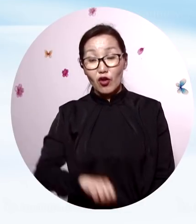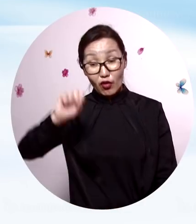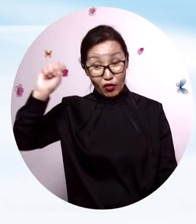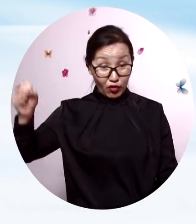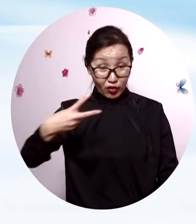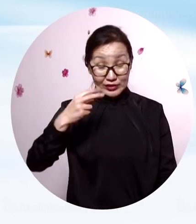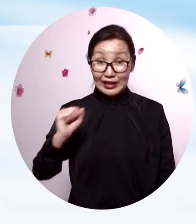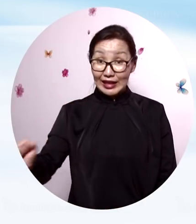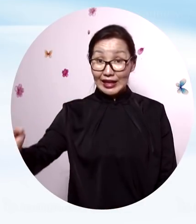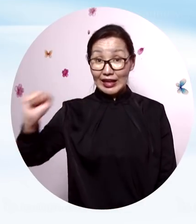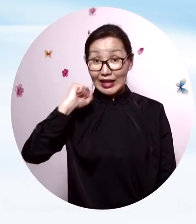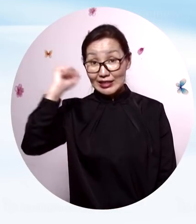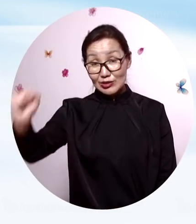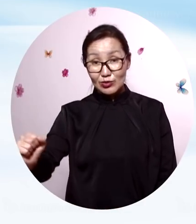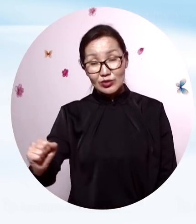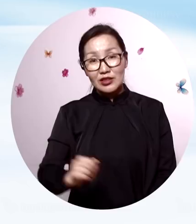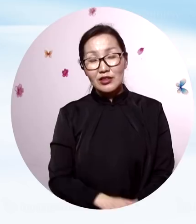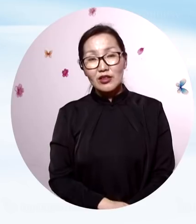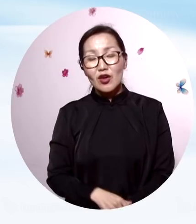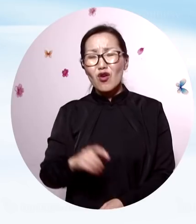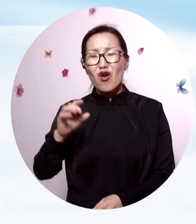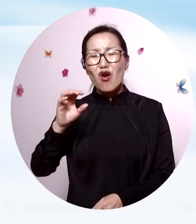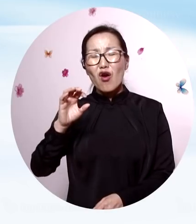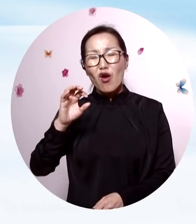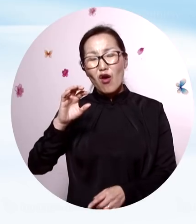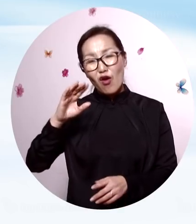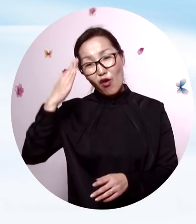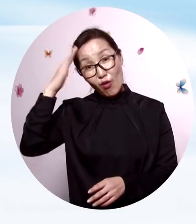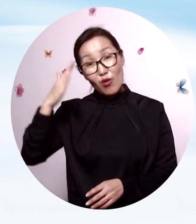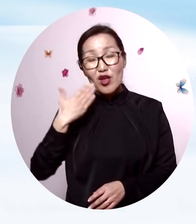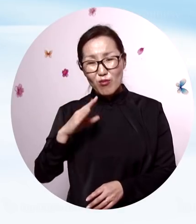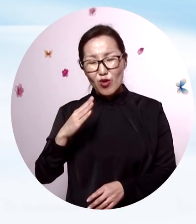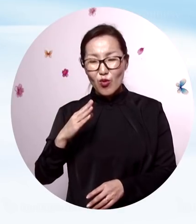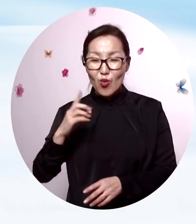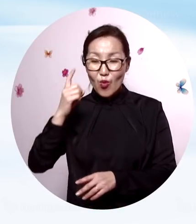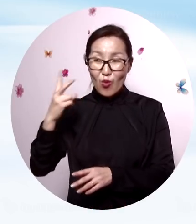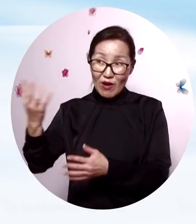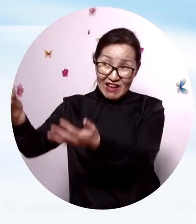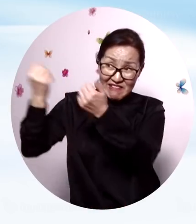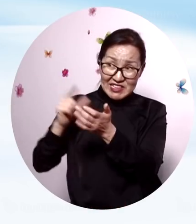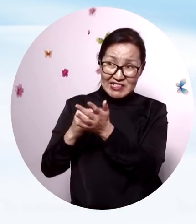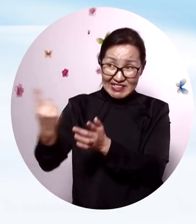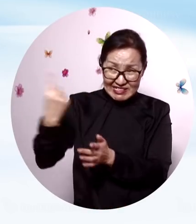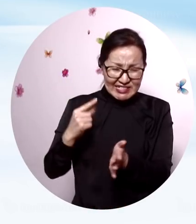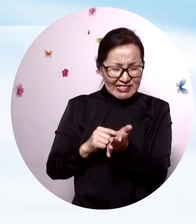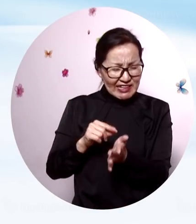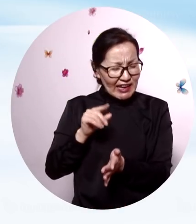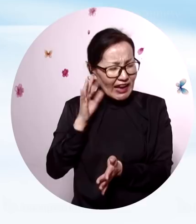Хоёр дахь асуулт. Өвгөн эмгэн хоёр хүүгээ авчирхын тулд ямар арга сэтсэн бэ?